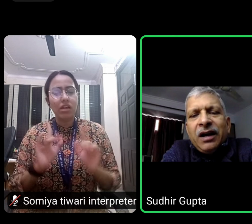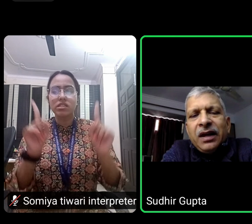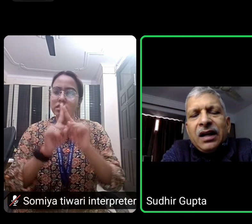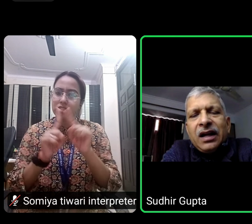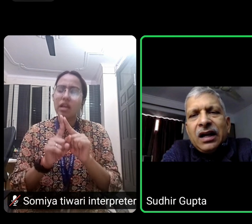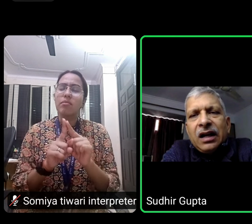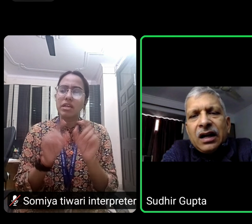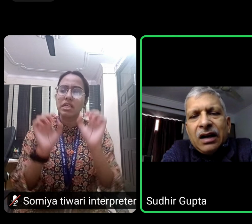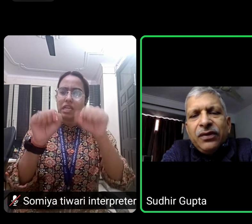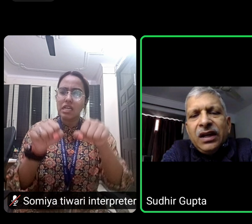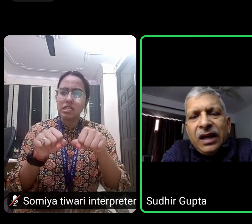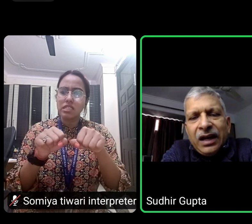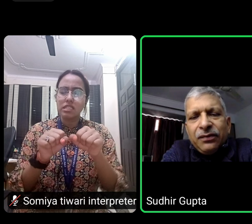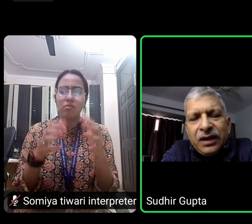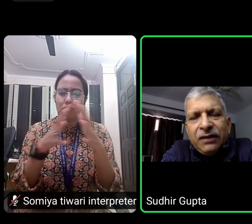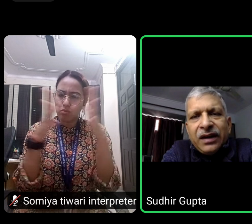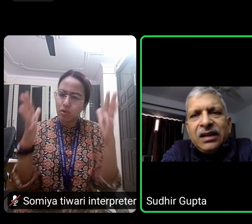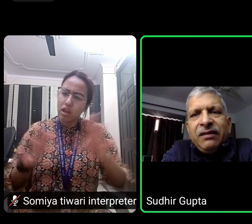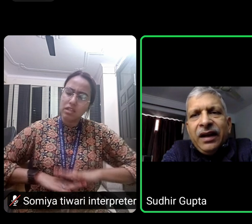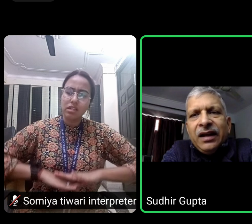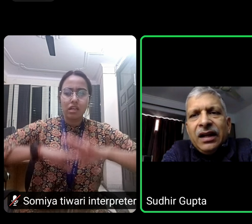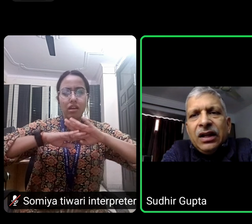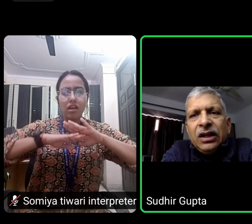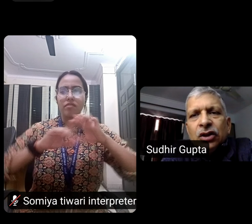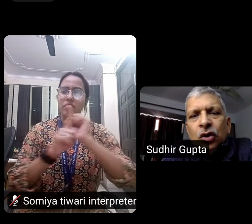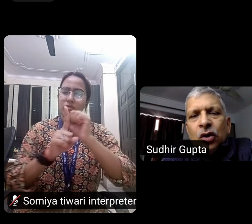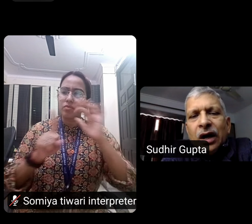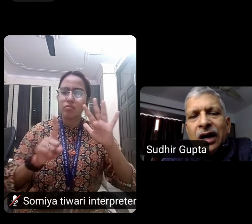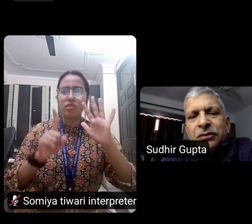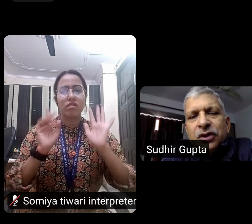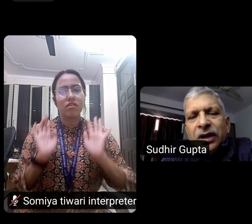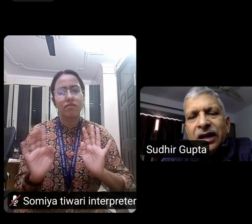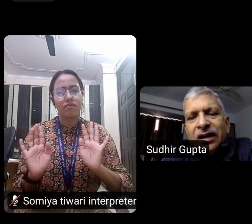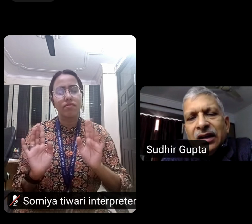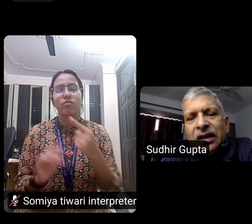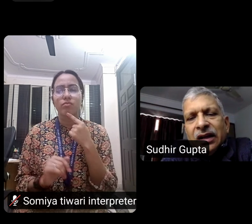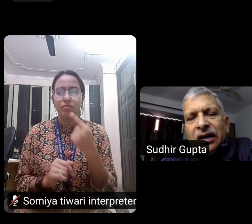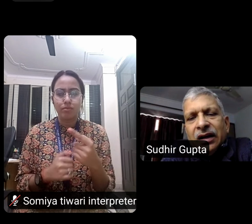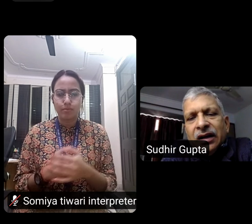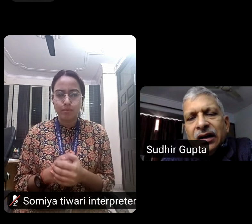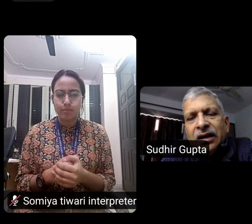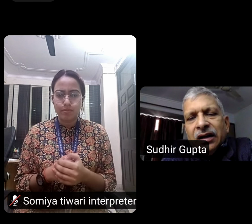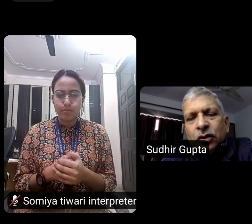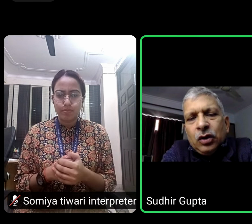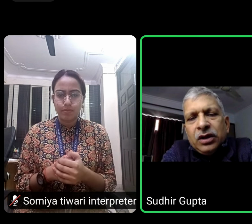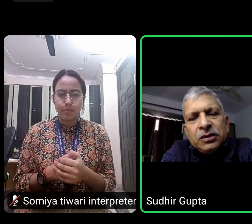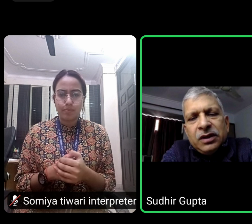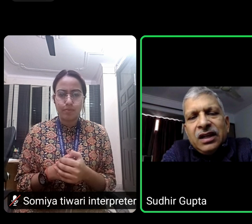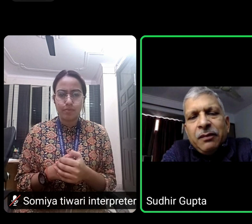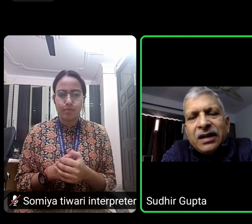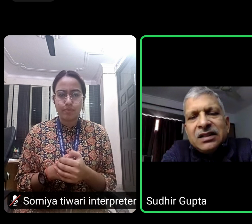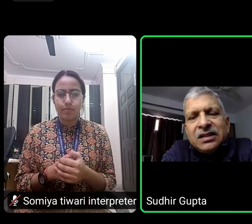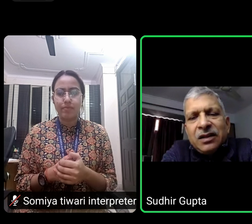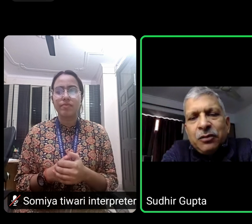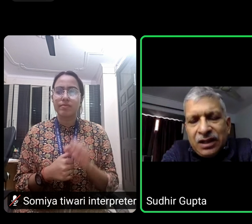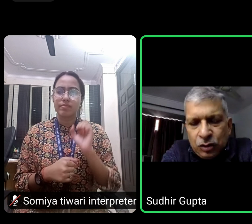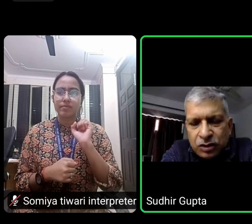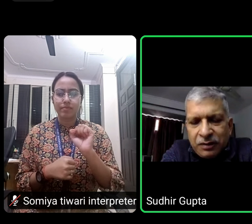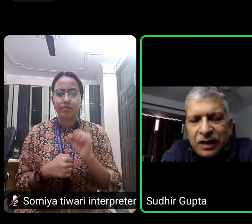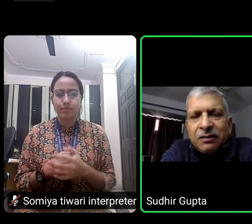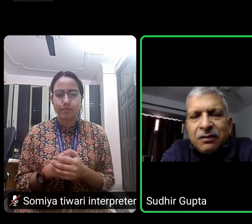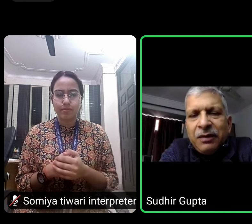अपने आप में काफी एनफ इफेक्टिव है। बिल्कुल। तो आप जो है तो इस इनकी बातचीत से